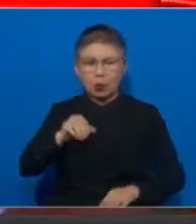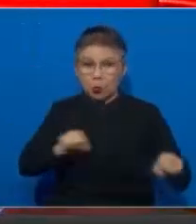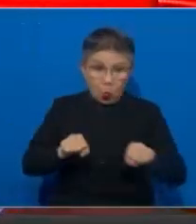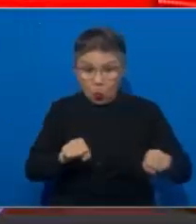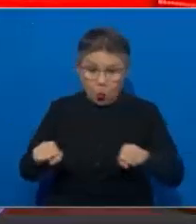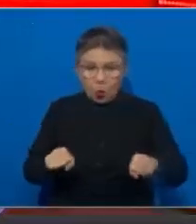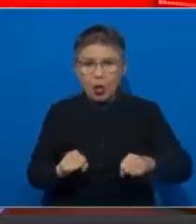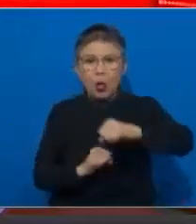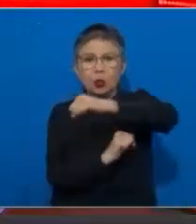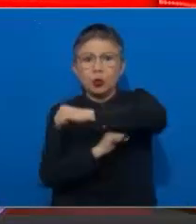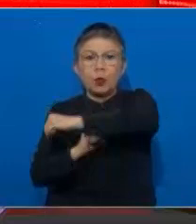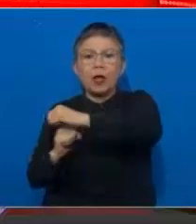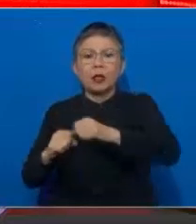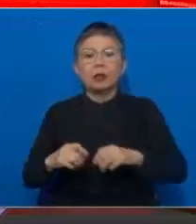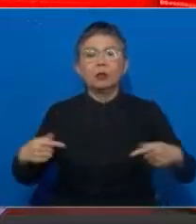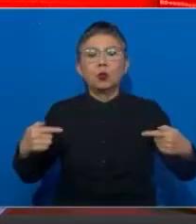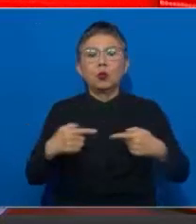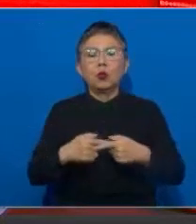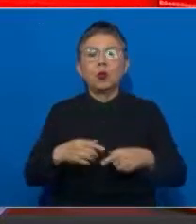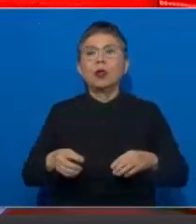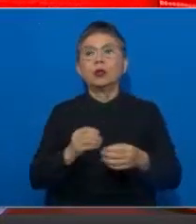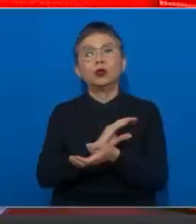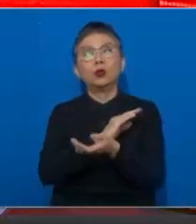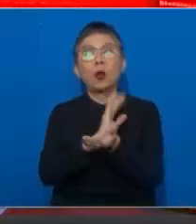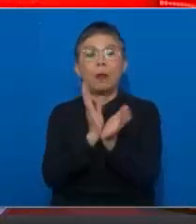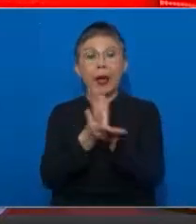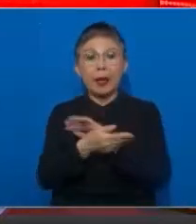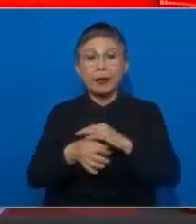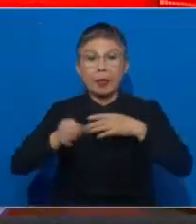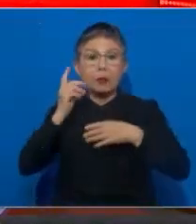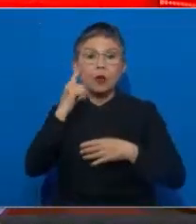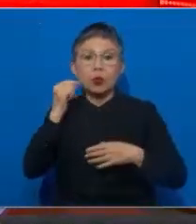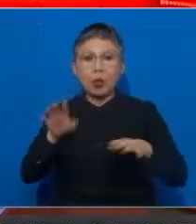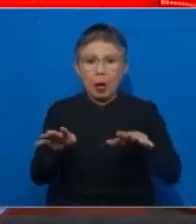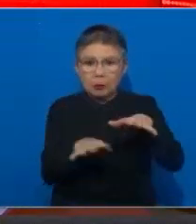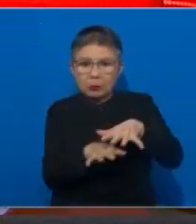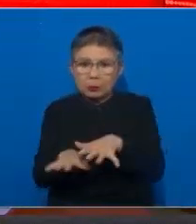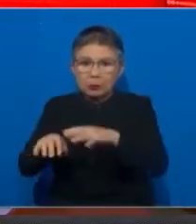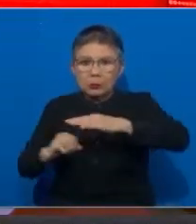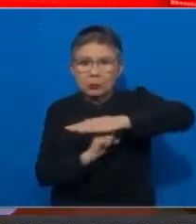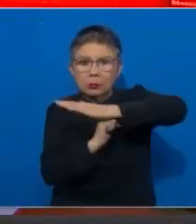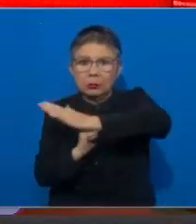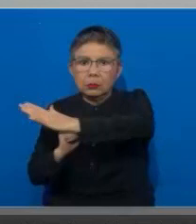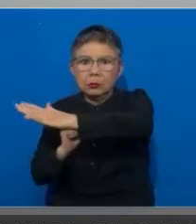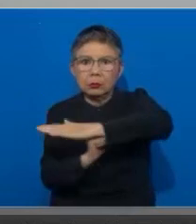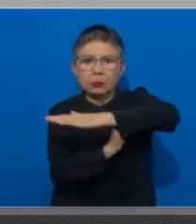membuat jembatan Suramadu yang menjadi penghubung kota Surabaya dan Pulau Madura bergoyang.